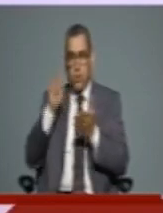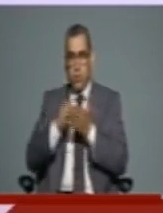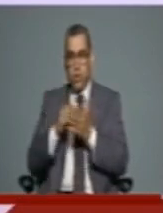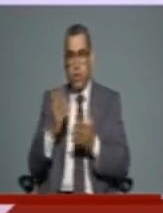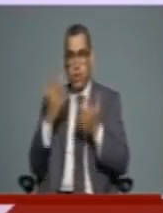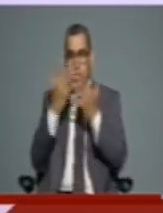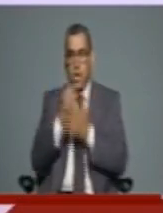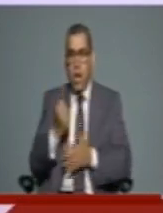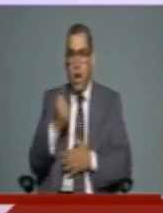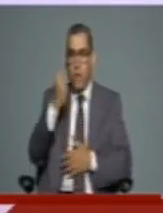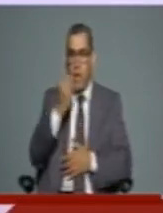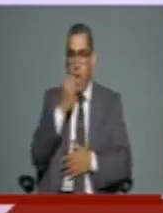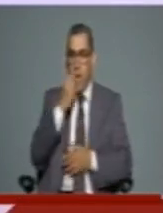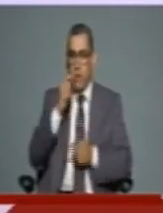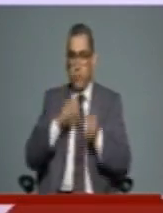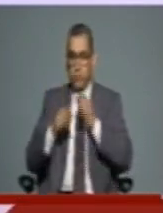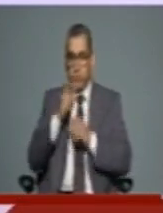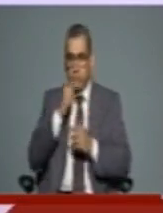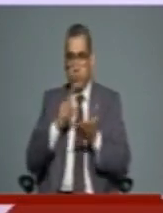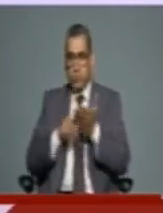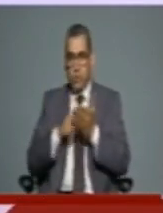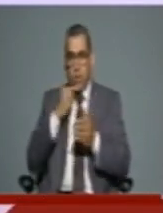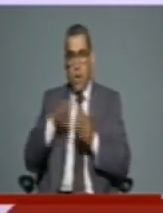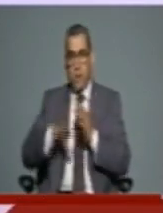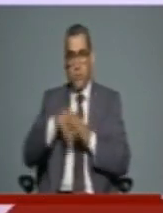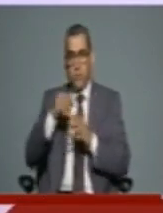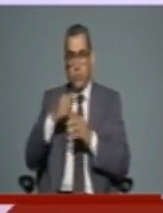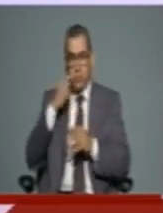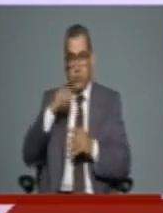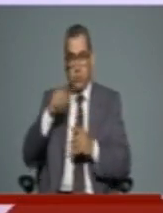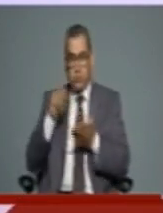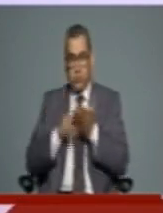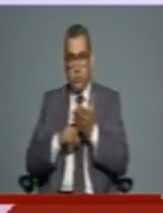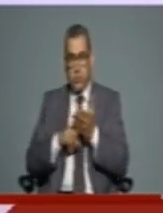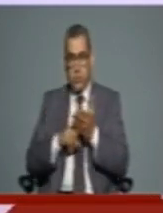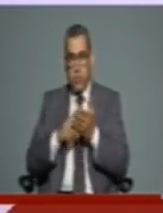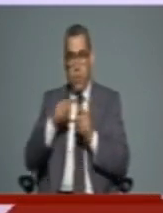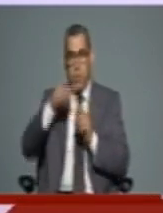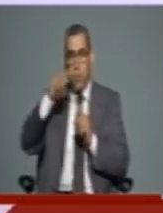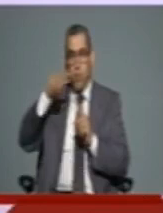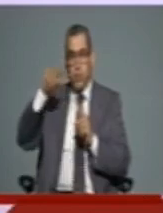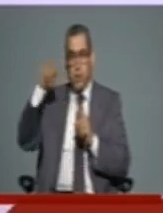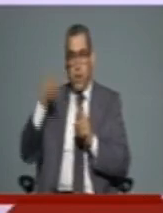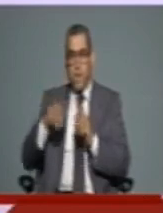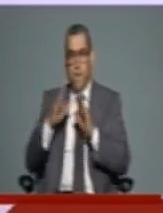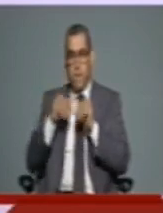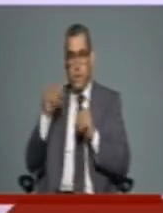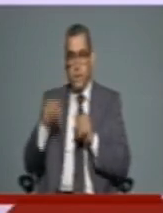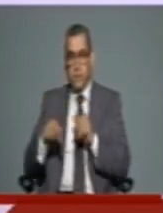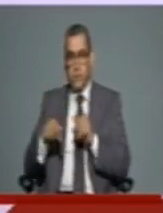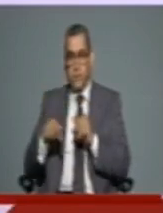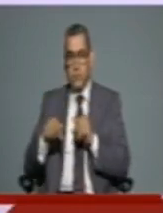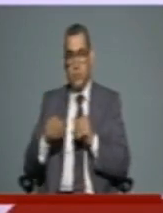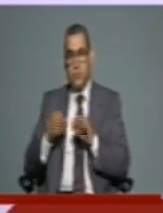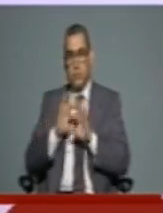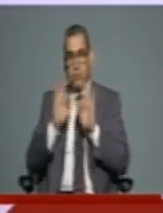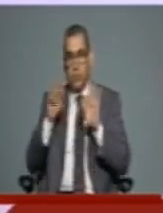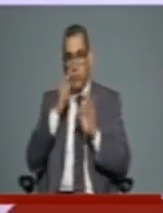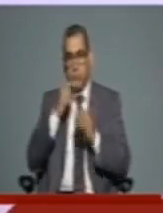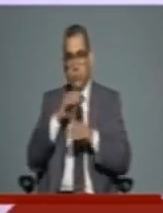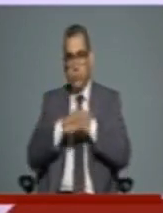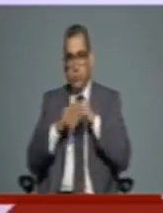الغذائيه وكذلك هيئه السلع تتم عن طريق البورصه المصريه، وبالتالي يبقى فيها نوع من الشفافيه ونوع من